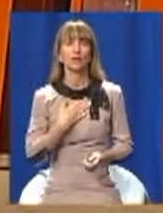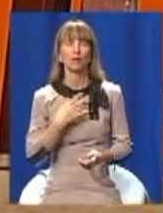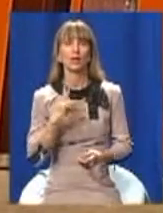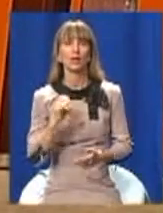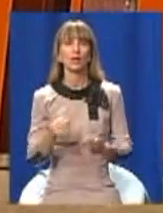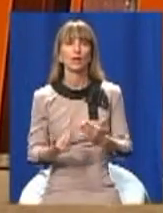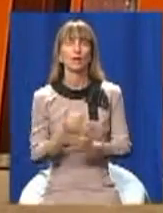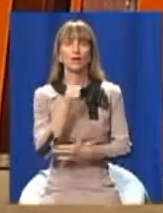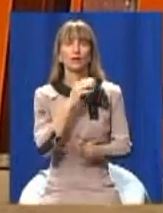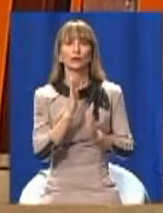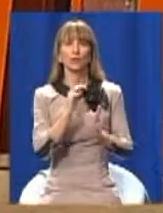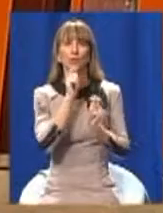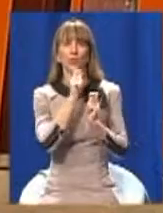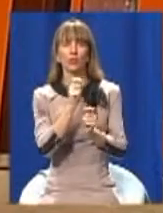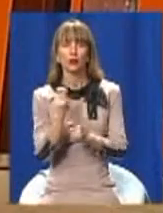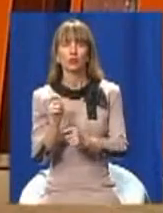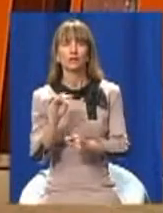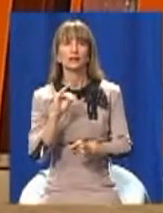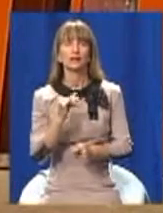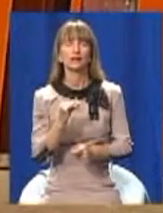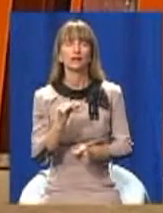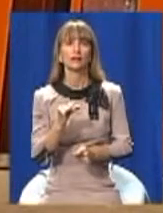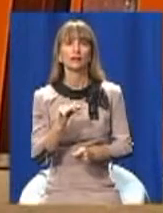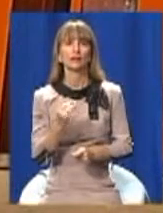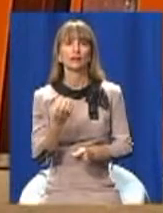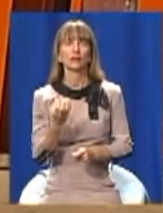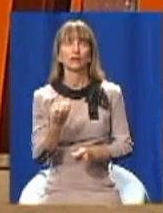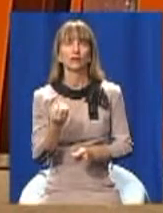рік тільки подарунки, і якщо ми